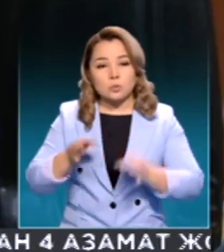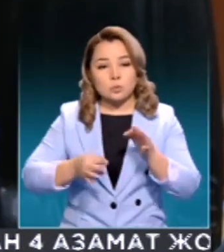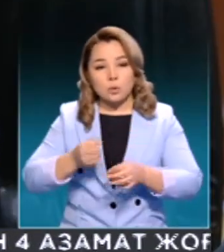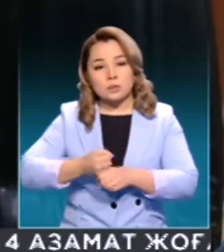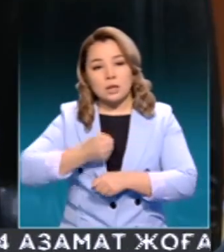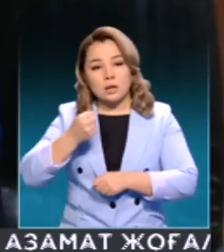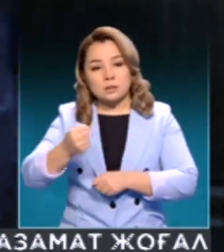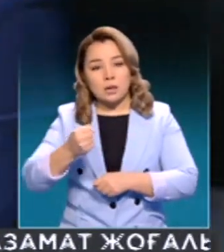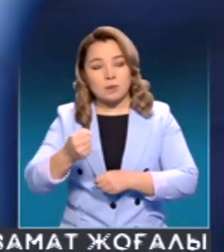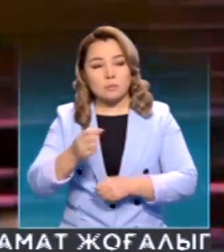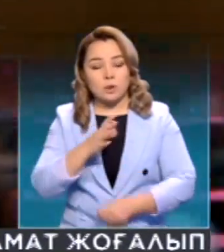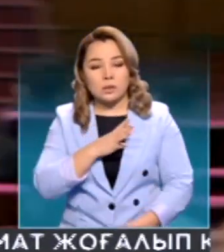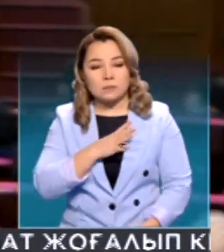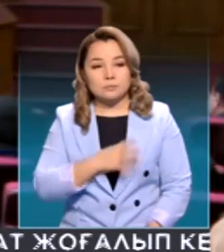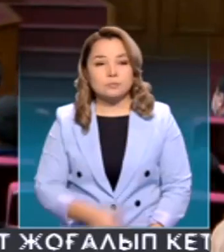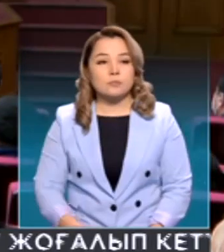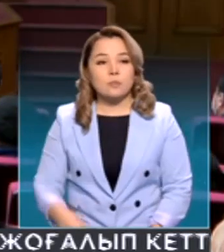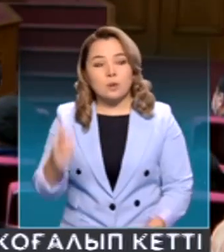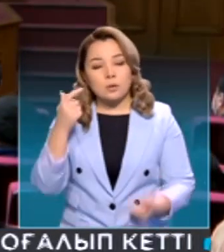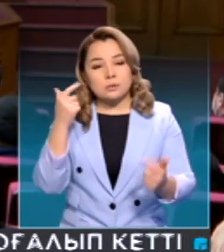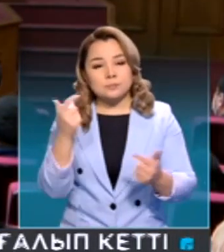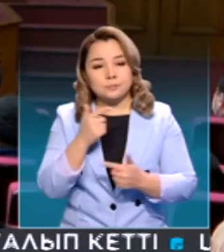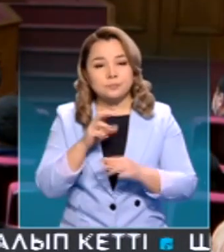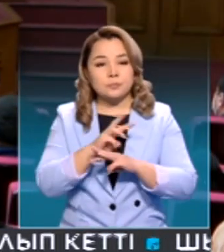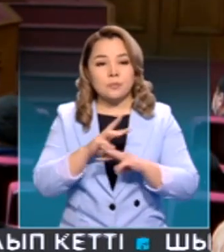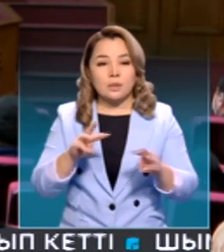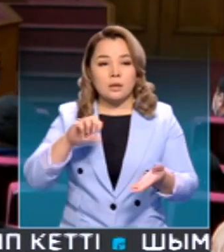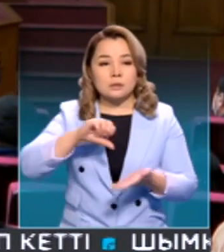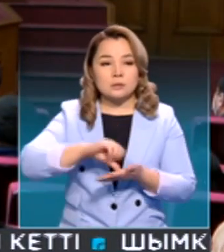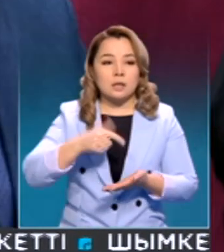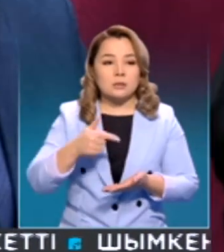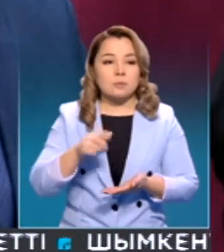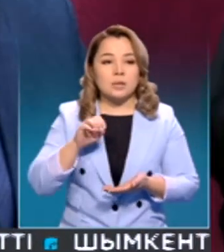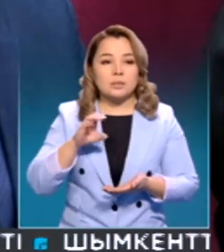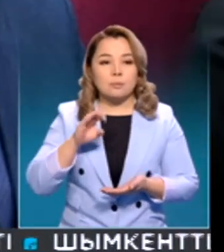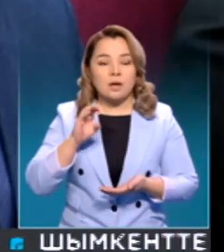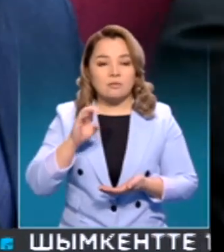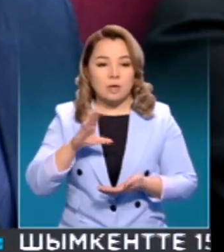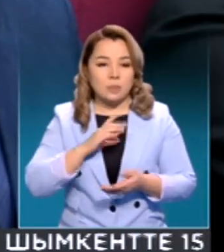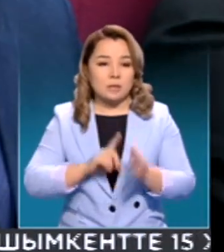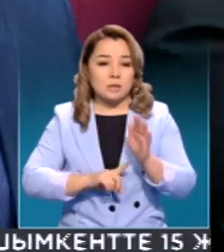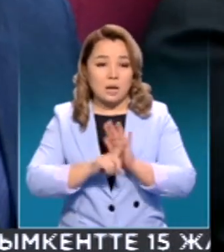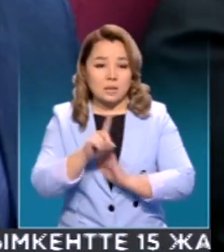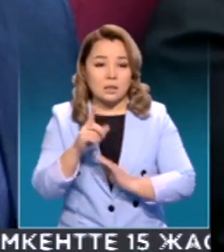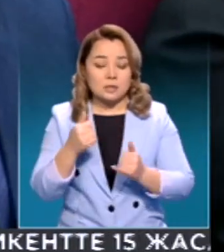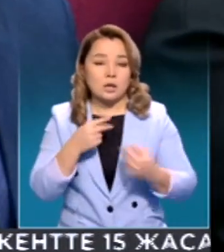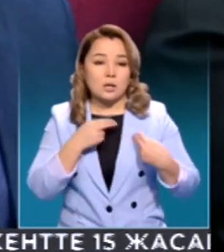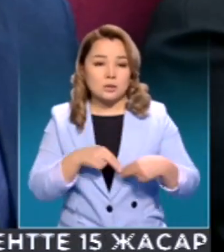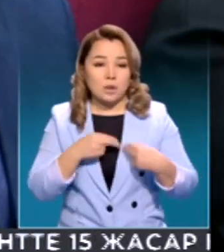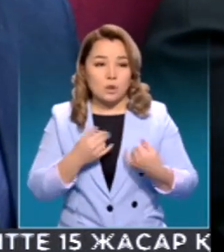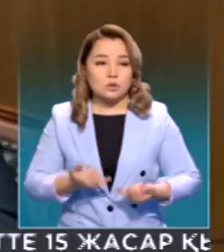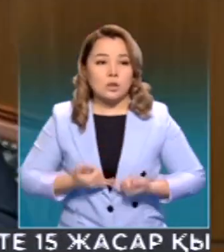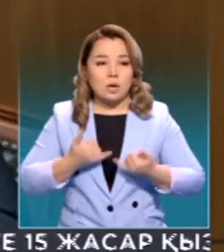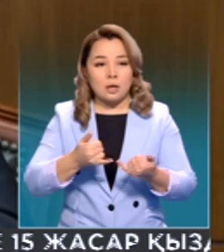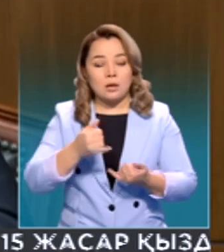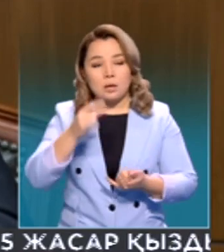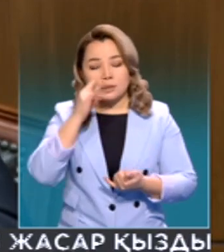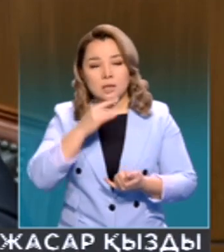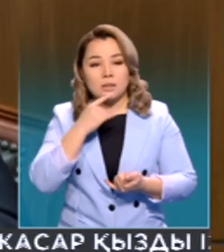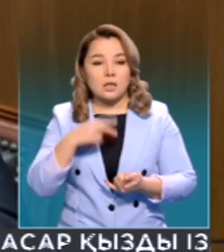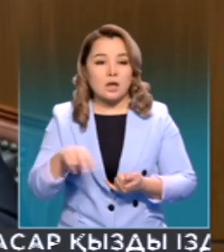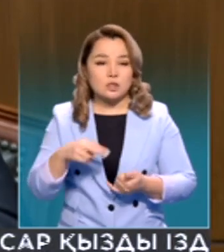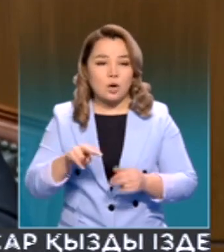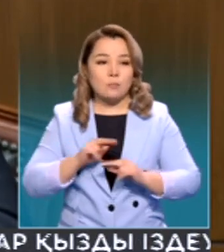судьясы болып тағайындалған еді. Оқу ағарту министрі лауазымына Ғани Бейсенбаев келді. Еңбек жолын қазақ тілі пәнінің мұғалімі болып бастаған